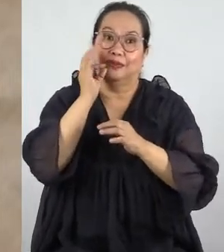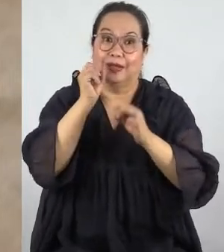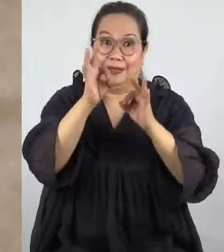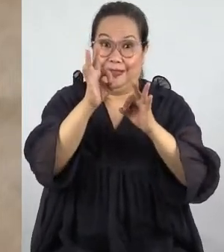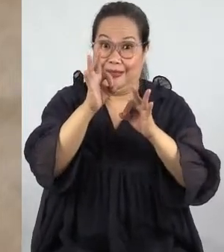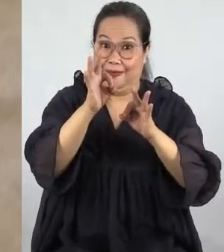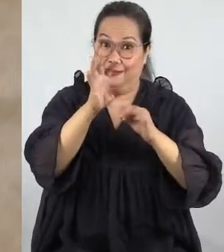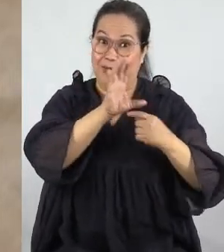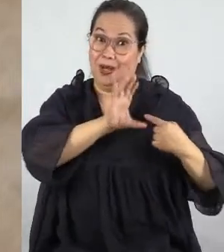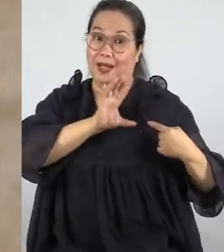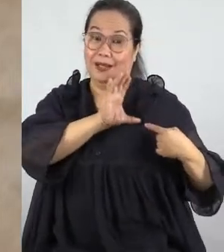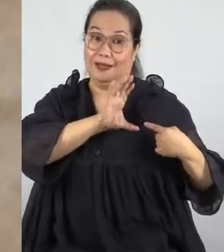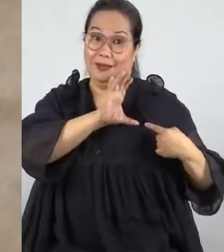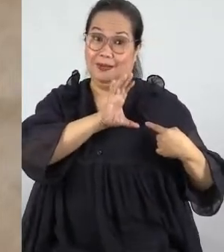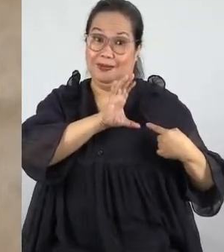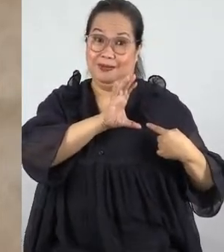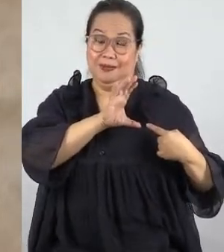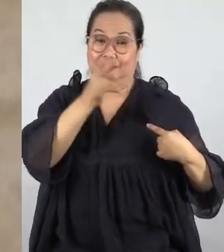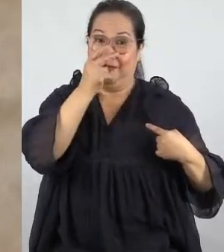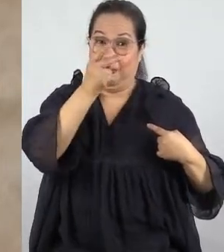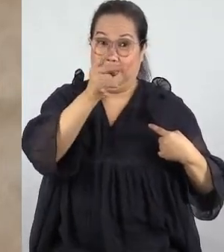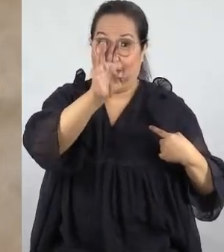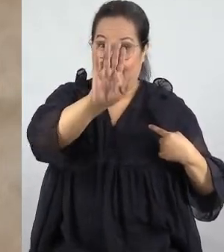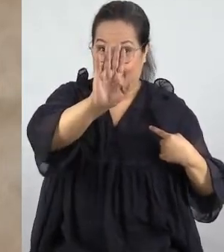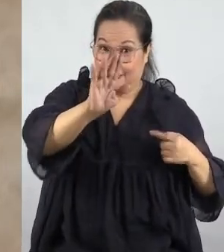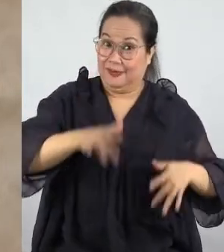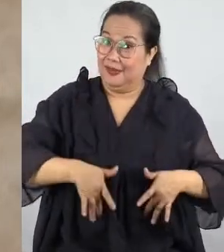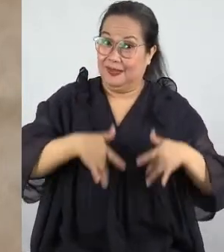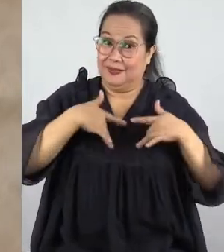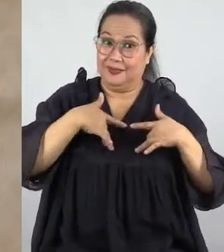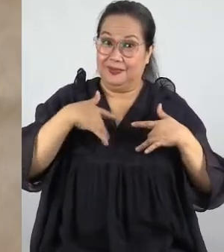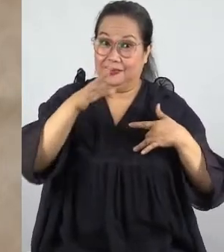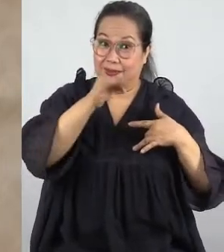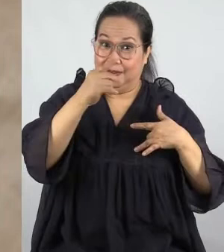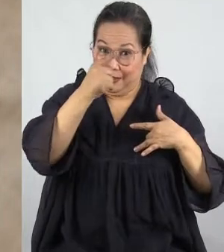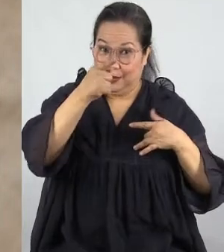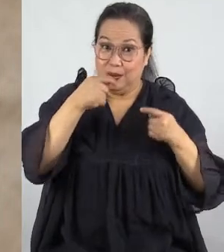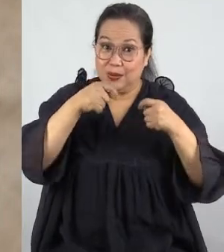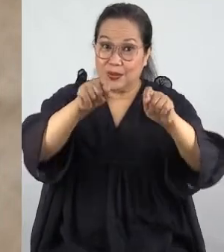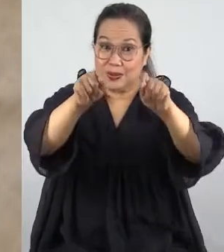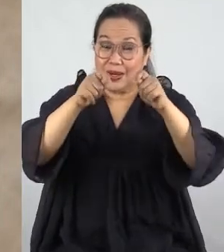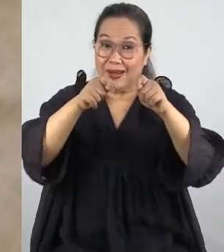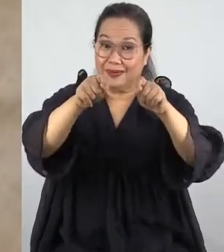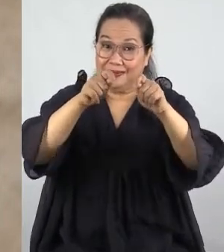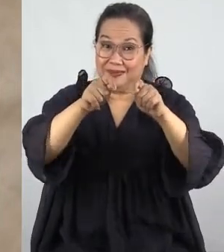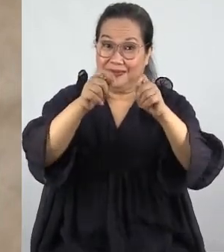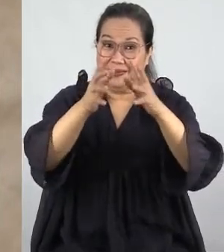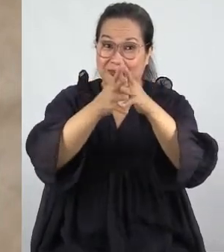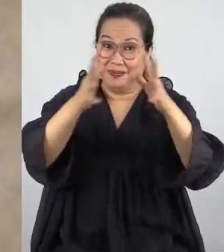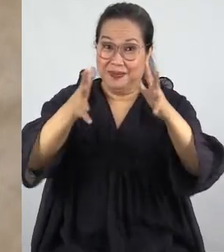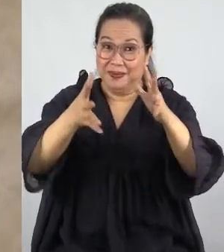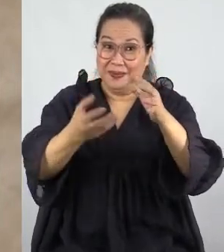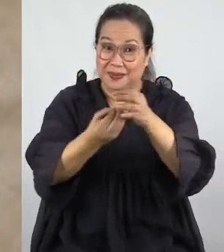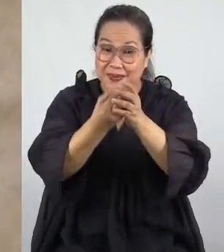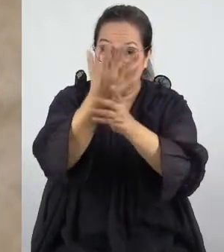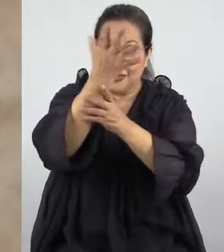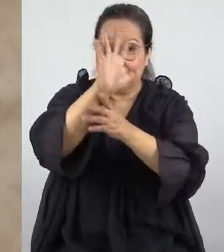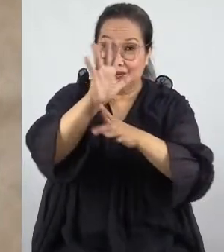mga katangiang yon ay nakikita nyo sa inyong buhay at nagsusumikap kayo na ito ay lumabas sa inyong